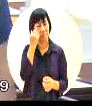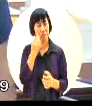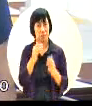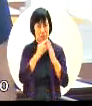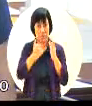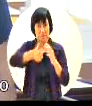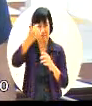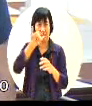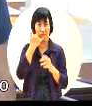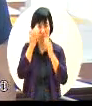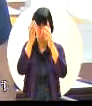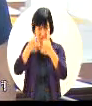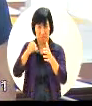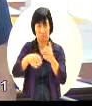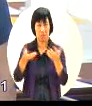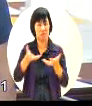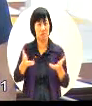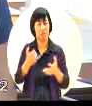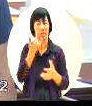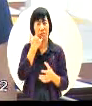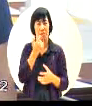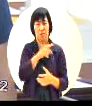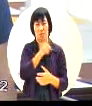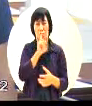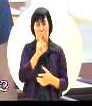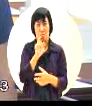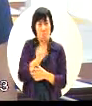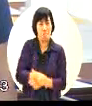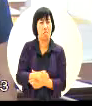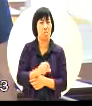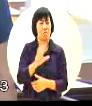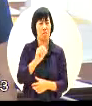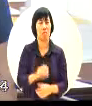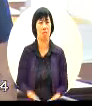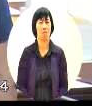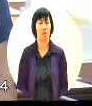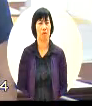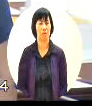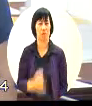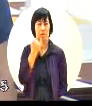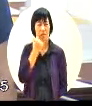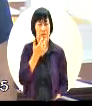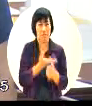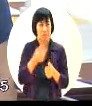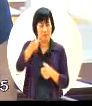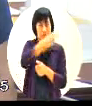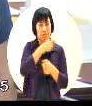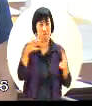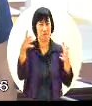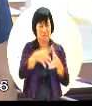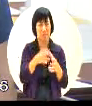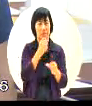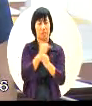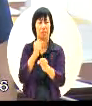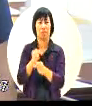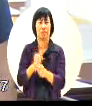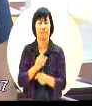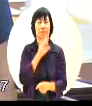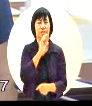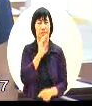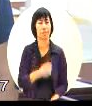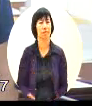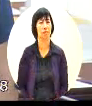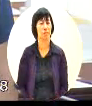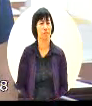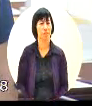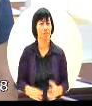诺？针对即件吼，啊，希望讲会当是毋是特别来用一个卖来处理吼，啊，特别来关心吼，啊，是毋是较紧开发